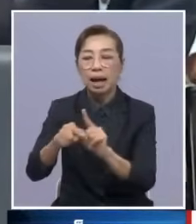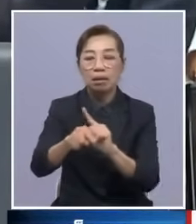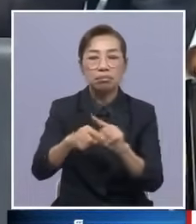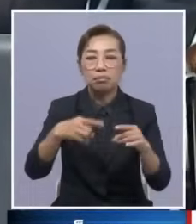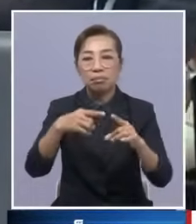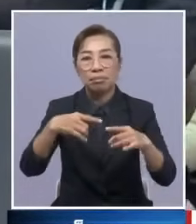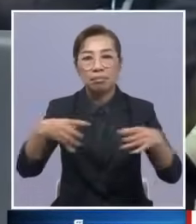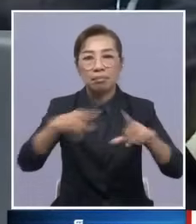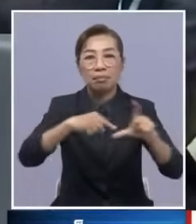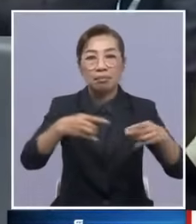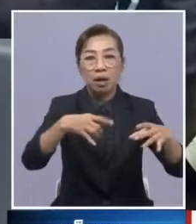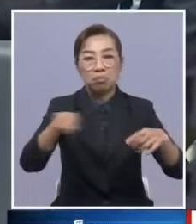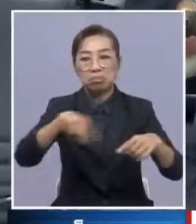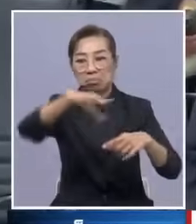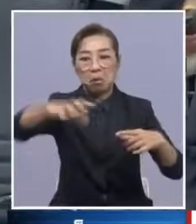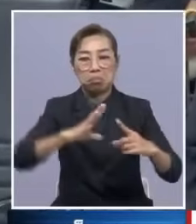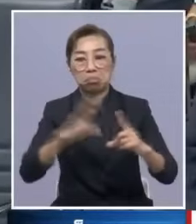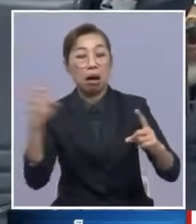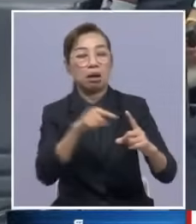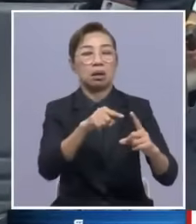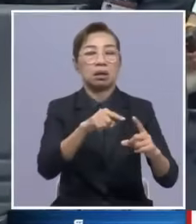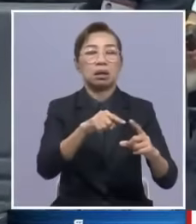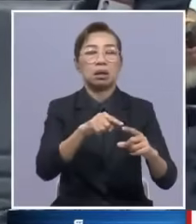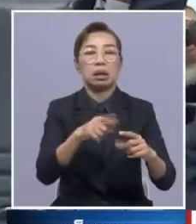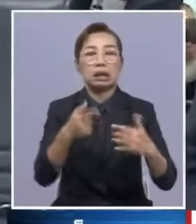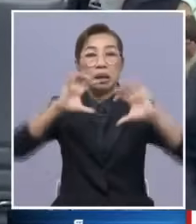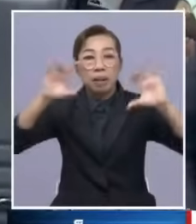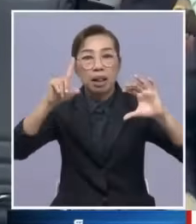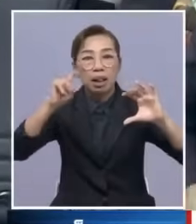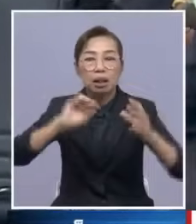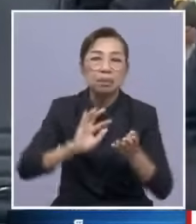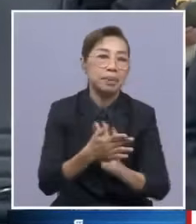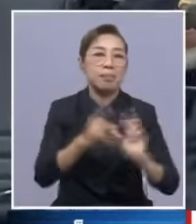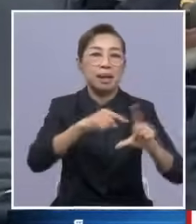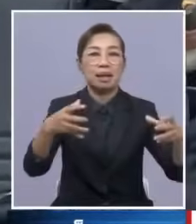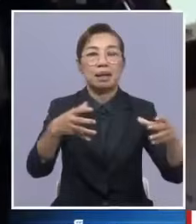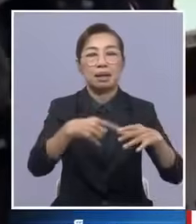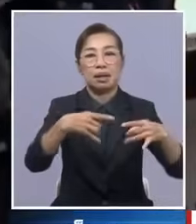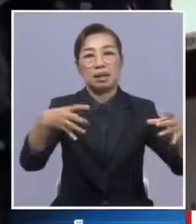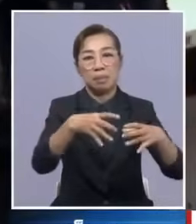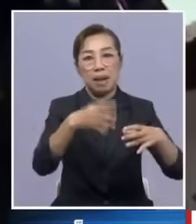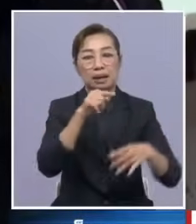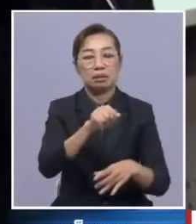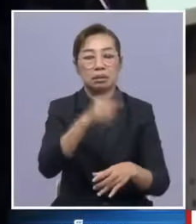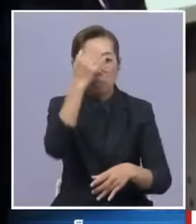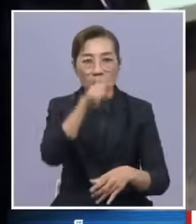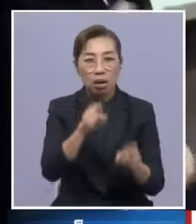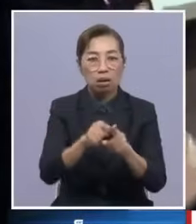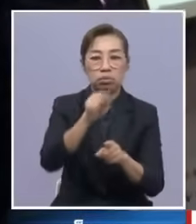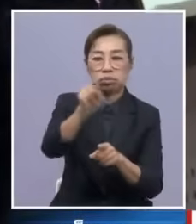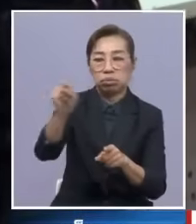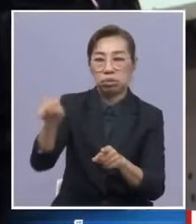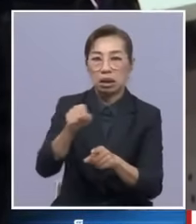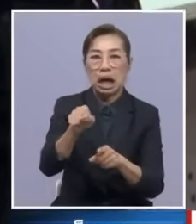รรคก้าวไกลโดนโดดเดี่ยวแล้วก็ถูกผลักไปเป็นฝ่ายค้านแทนที่จะได้เป็นแกนนำจัดตั้งรัฐบาลเพราะนั่นก็คือการเจอกับ